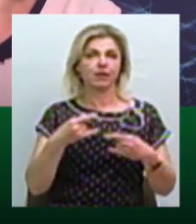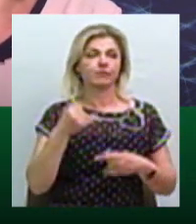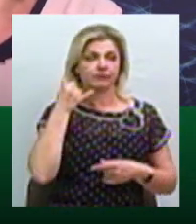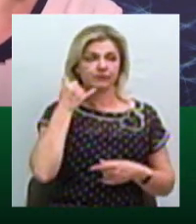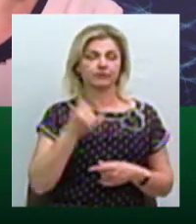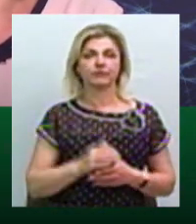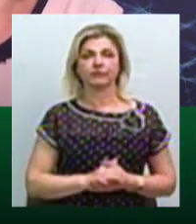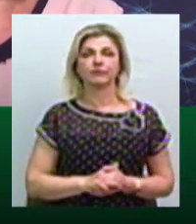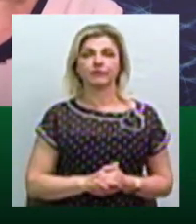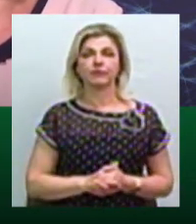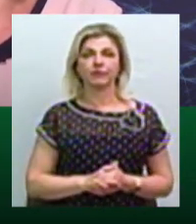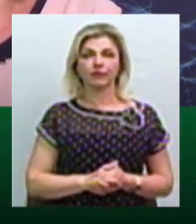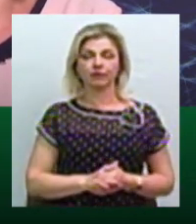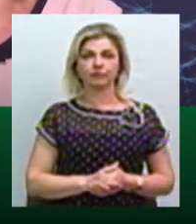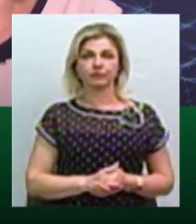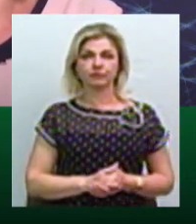Алло. Добрий вечір.